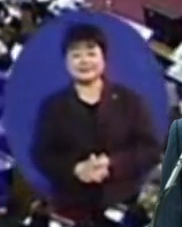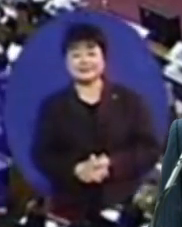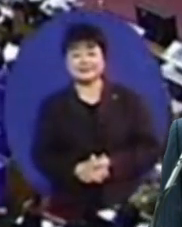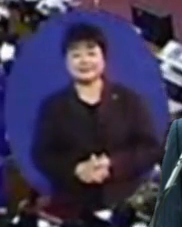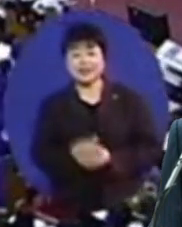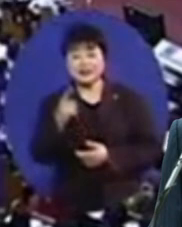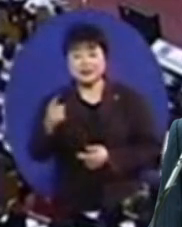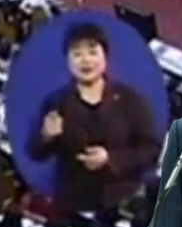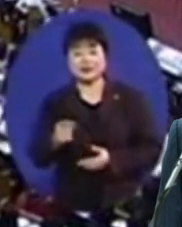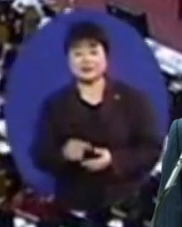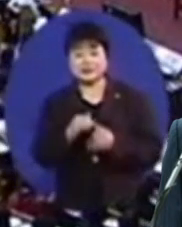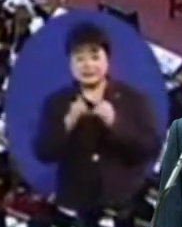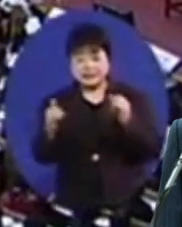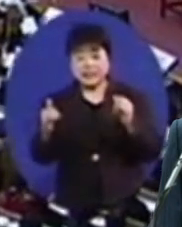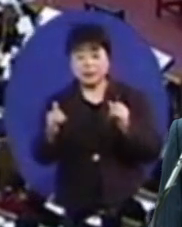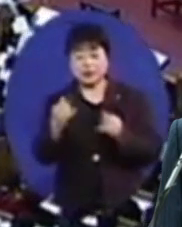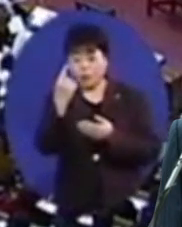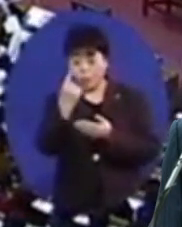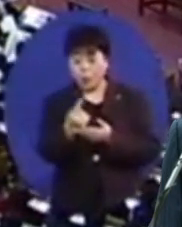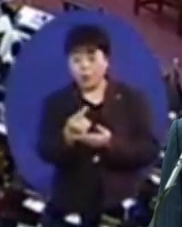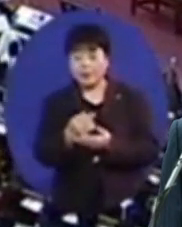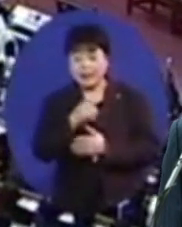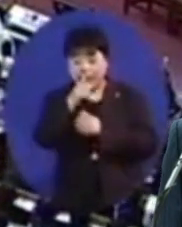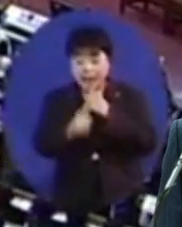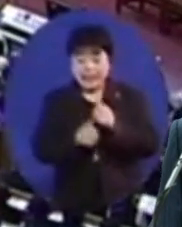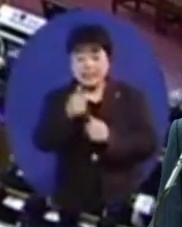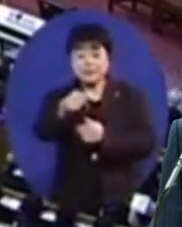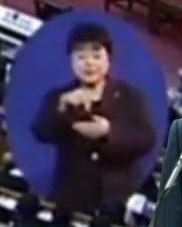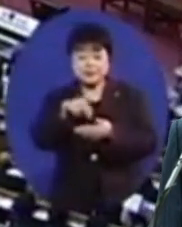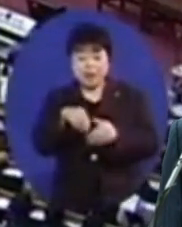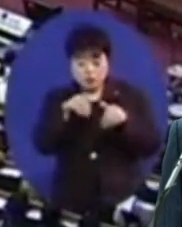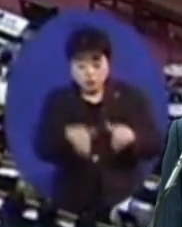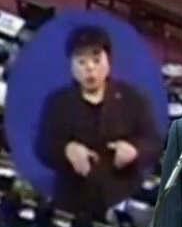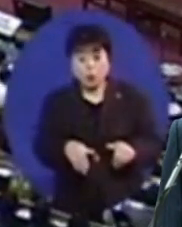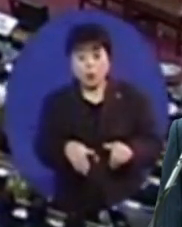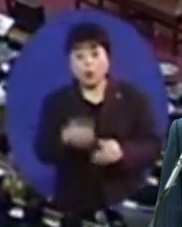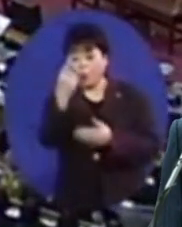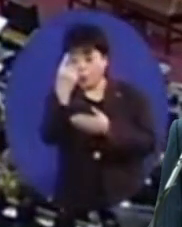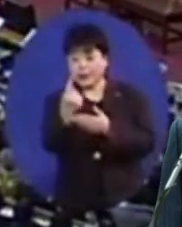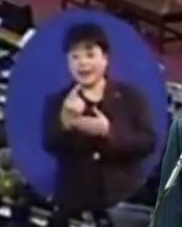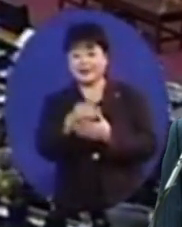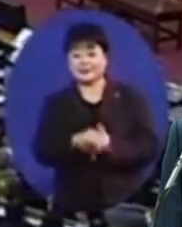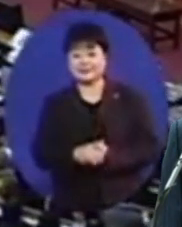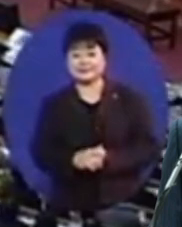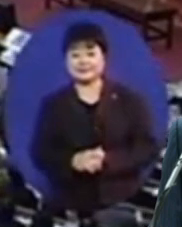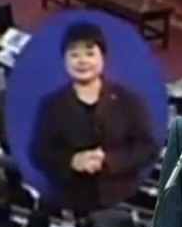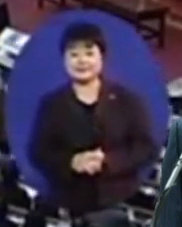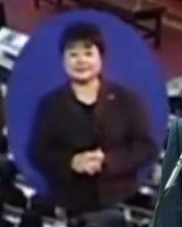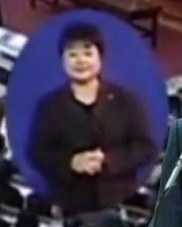너는 나를 사람으로 상대하고 오지만 나는 하나님의 종으로 너를 상대하고 나간다.